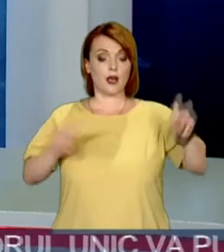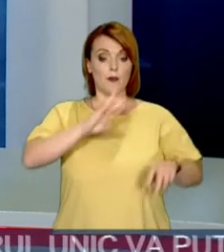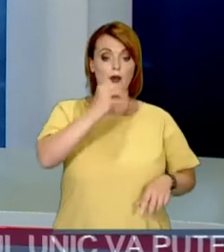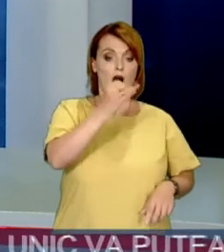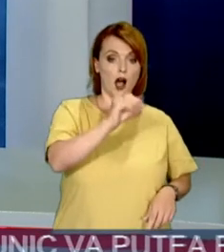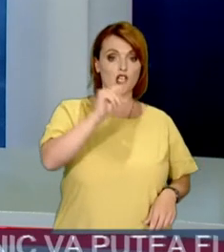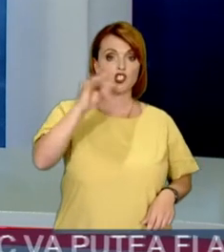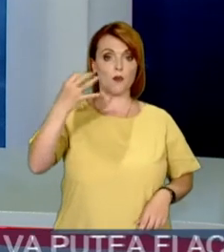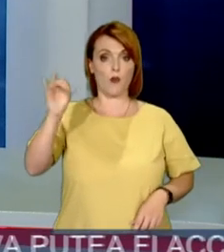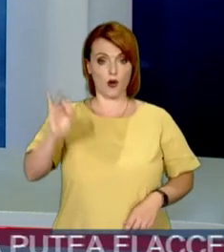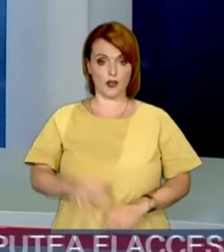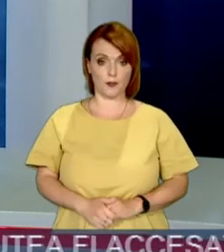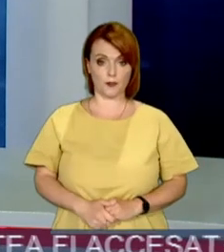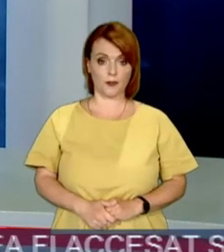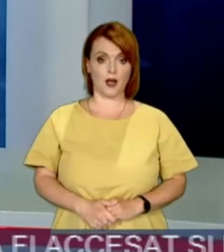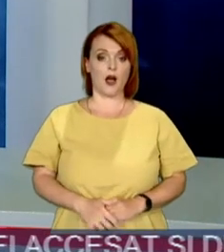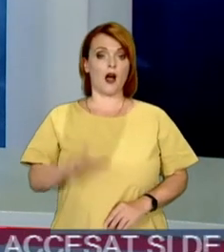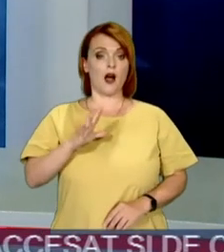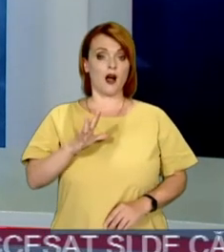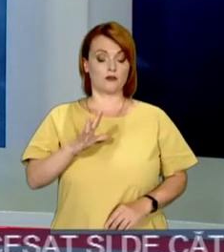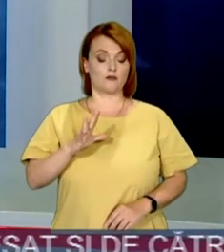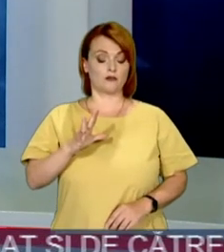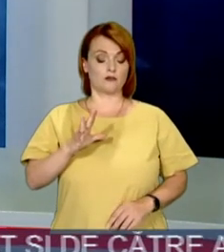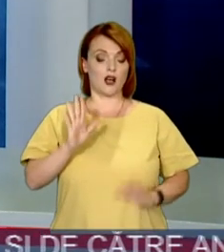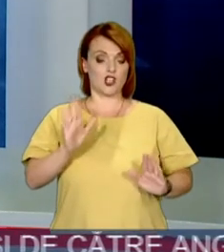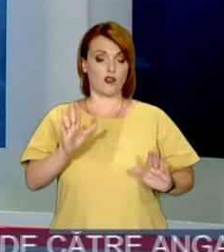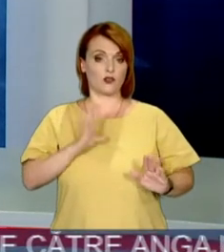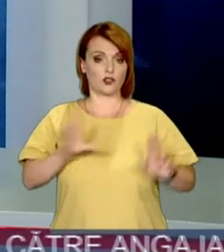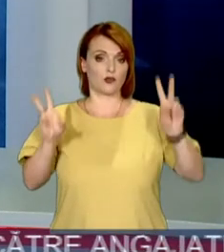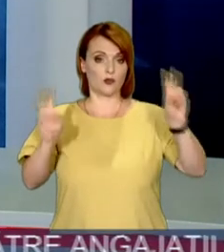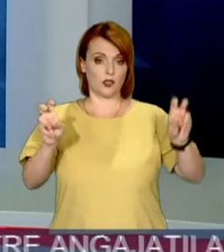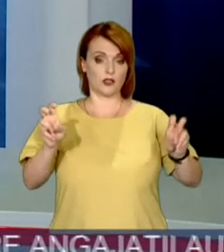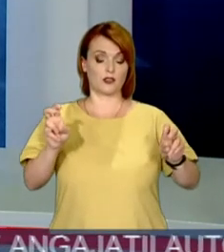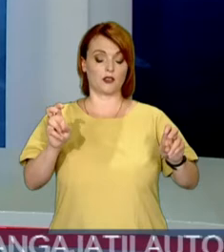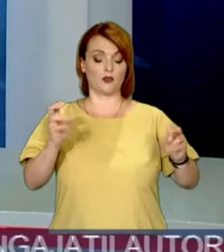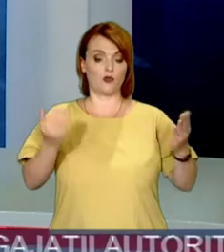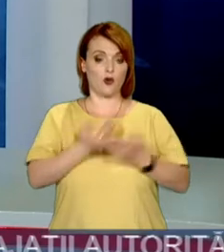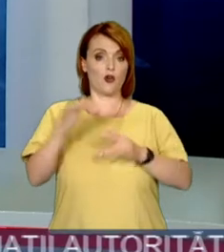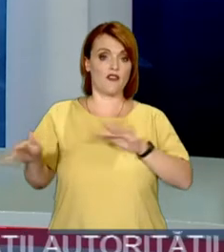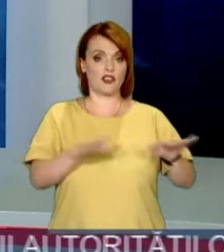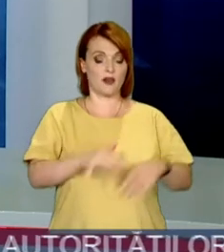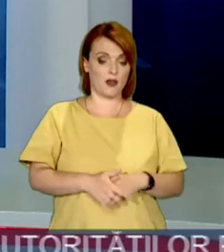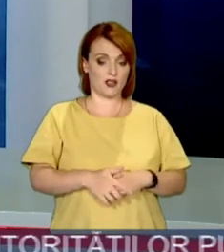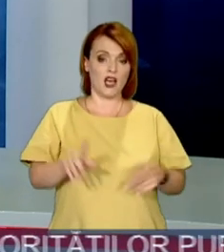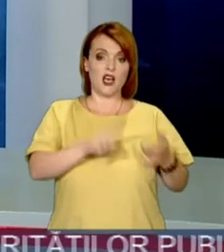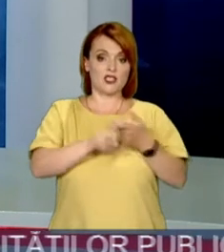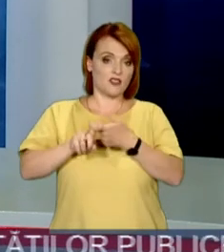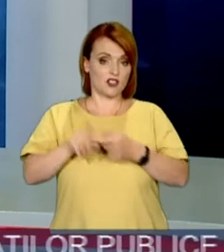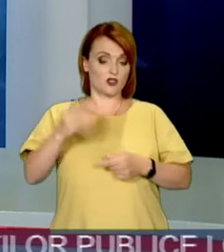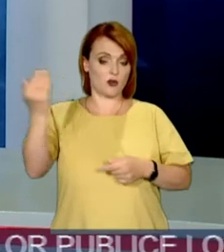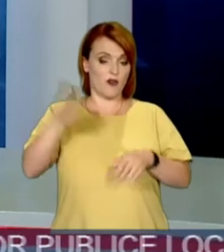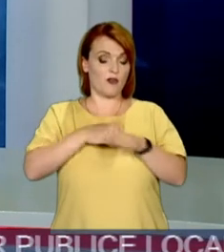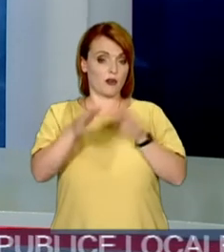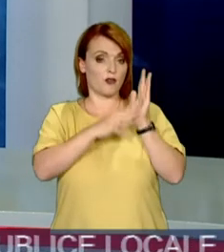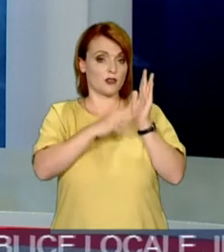Mihai Cimpoi, Destin într-o cultură, a fost genericul unui dublu eveniment consacrat aniversării a 80-a de la nașterea distinsului